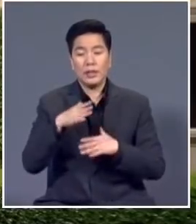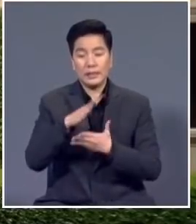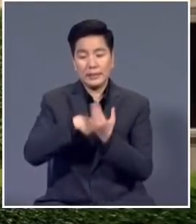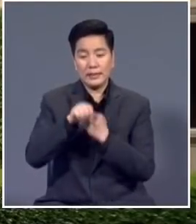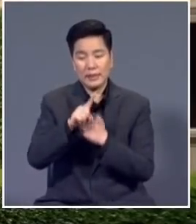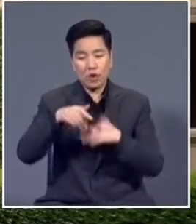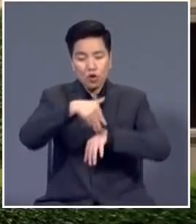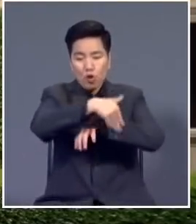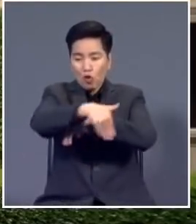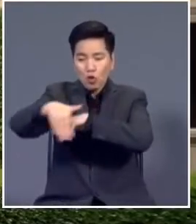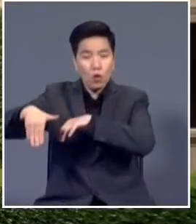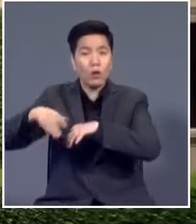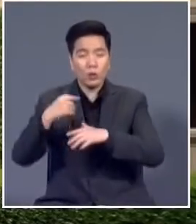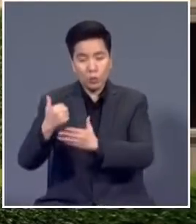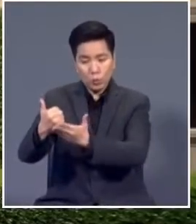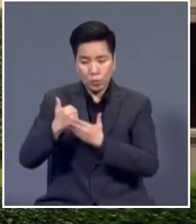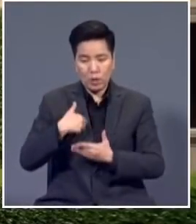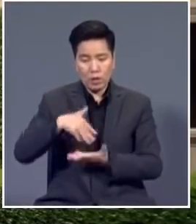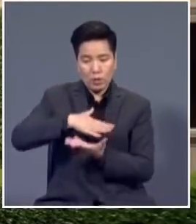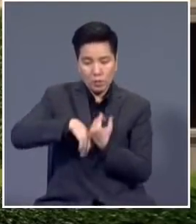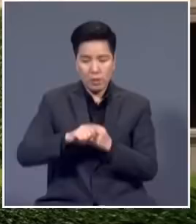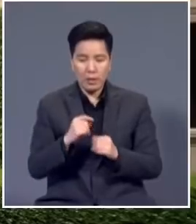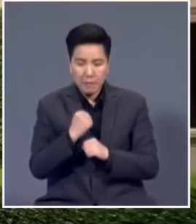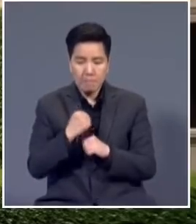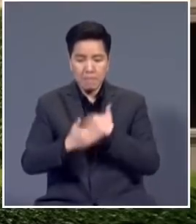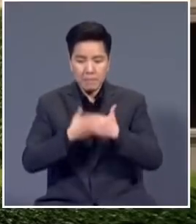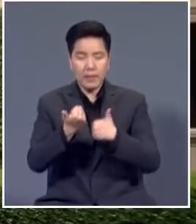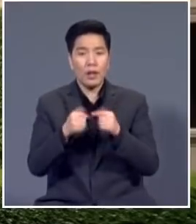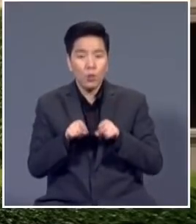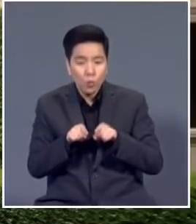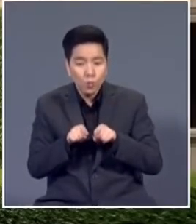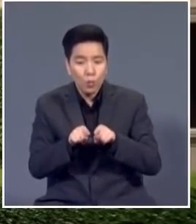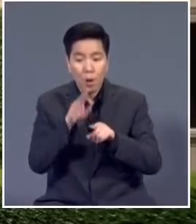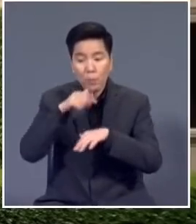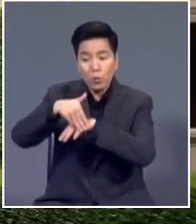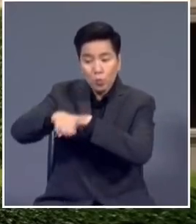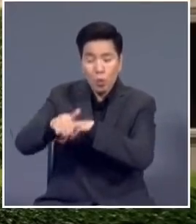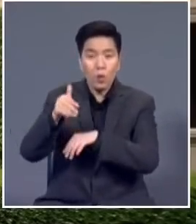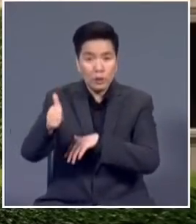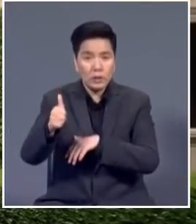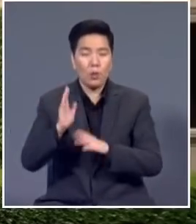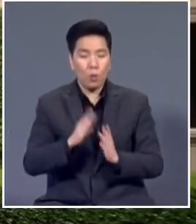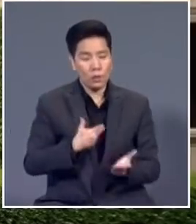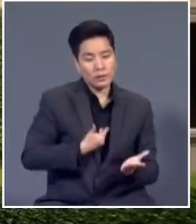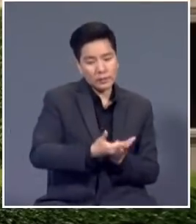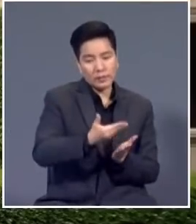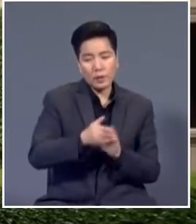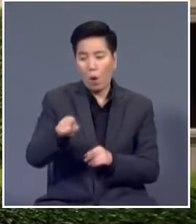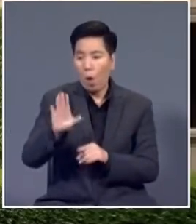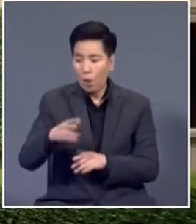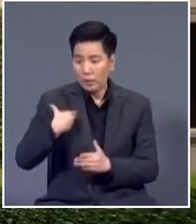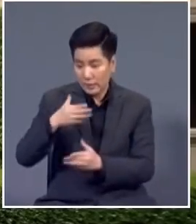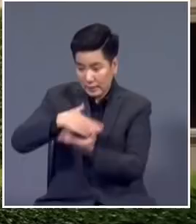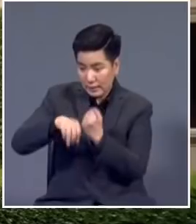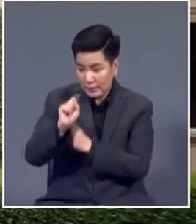วยขับเคลื่อนเศรษฐกิจจากภายในให้เราอีกแรงหนึ่งก็เพราะเมื่อเศรษฐกิจภายนอกดีความต้องการในการจับจ่ายใช้สอยของเขาก็จะมากขึ้นน